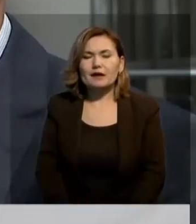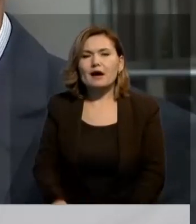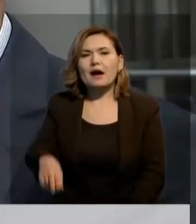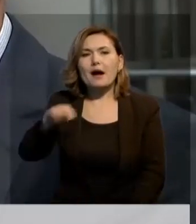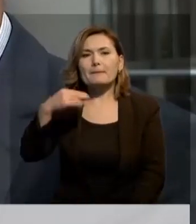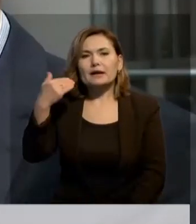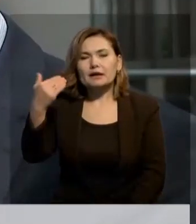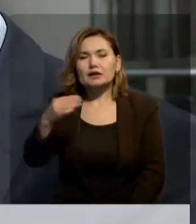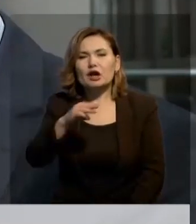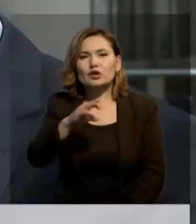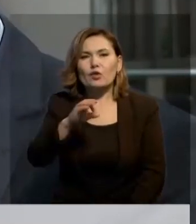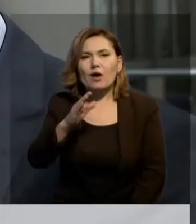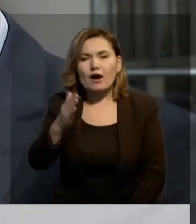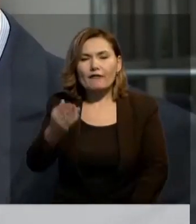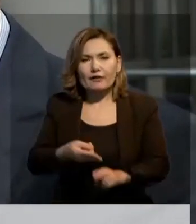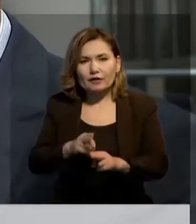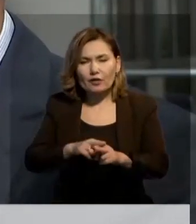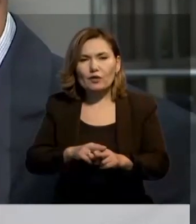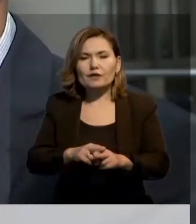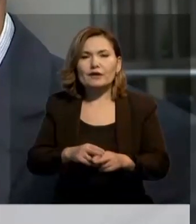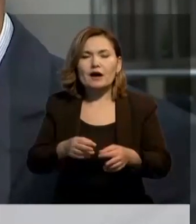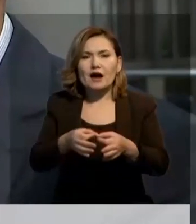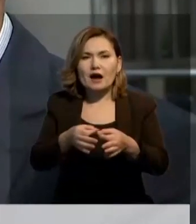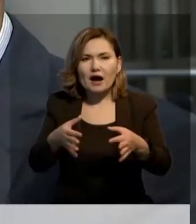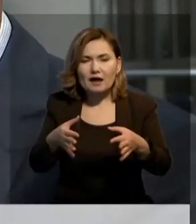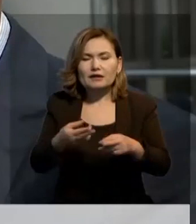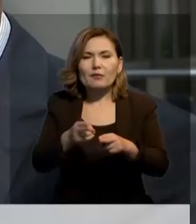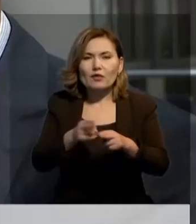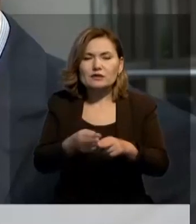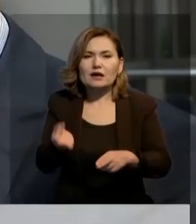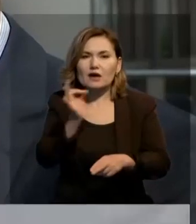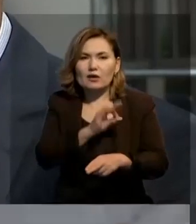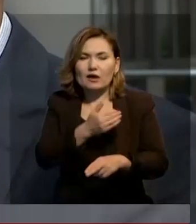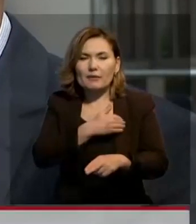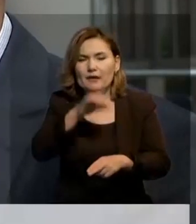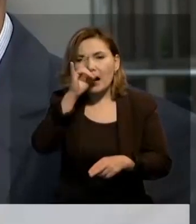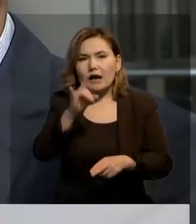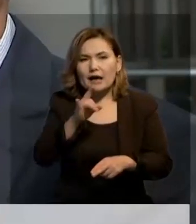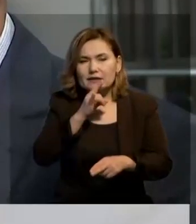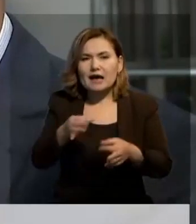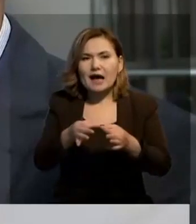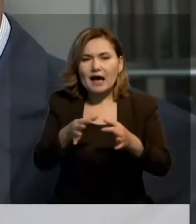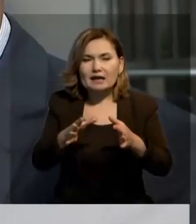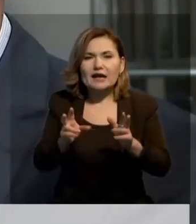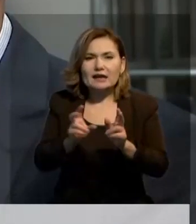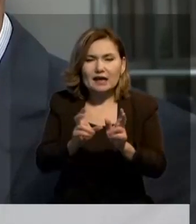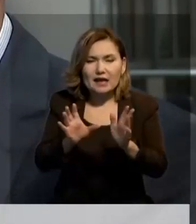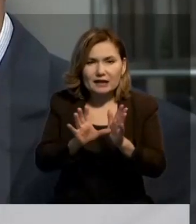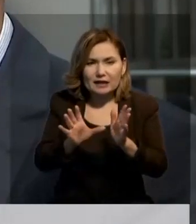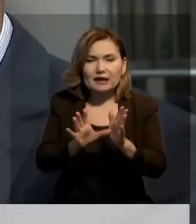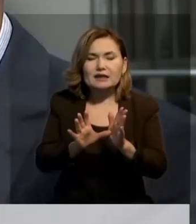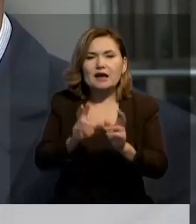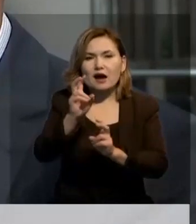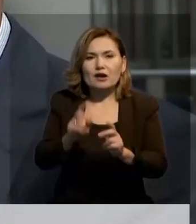Президент Токаев көміртегі бейтараптылығына қол жеткізу туралы мәлімдеме жасағанын білеміз. Әрі Қазақстанда атом энергетикасы жиі айтылатын болды.